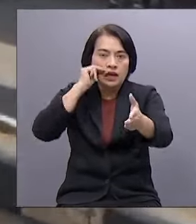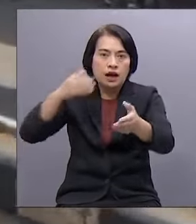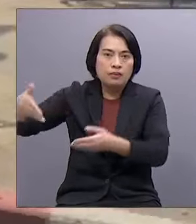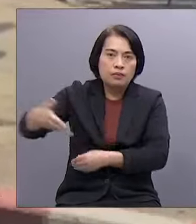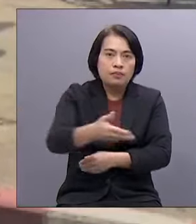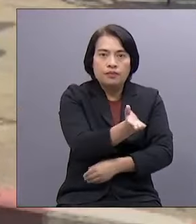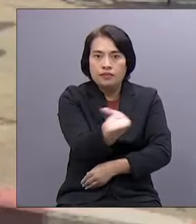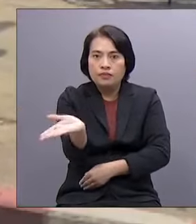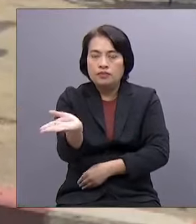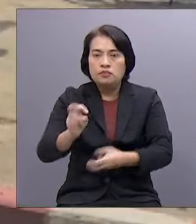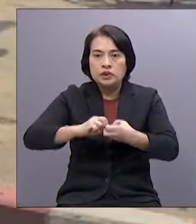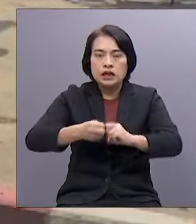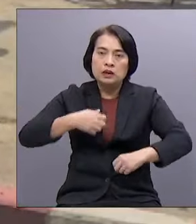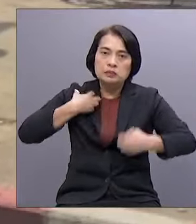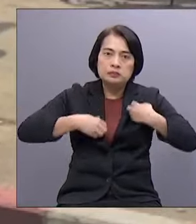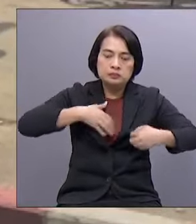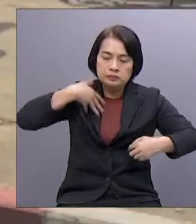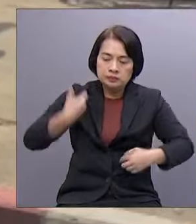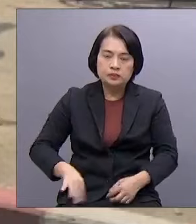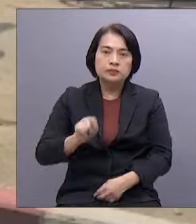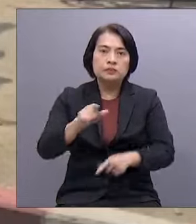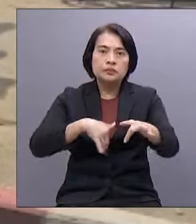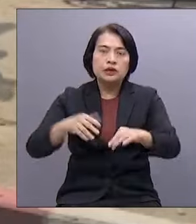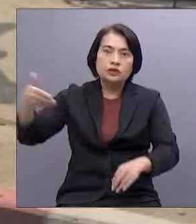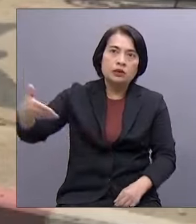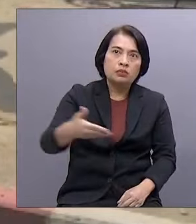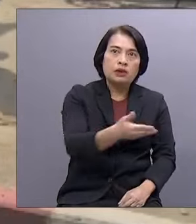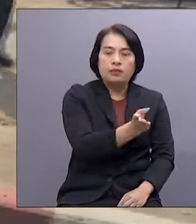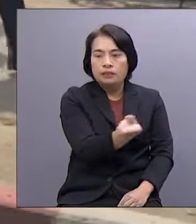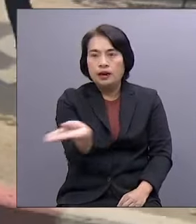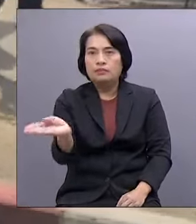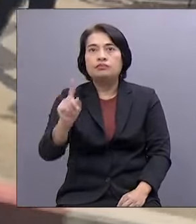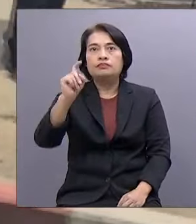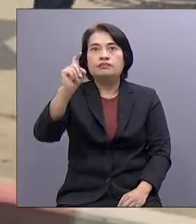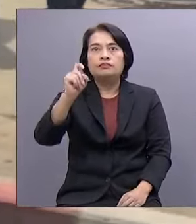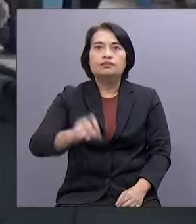ความเดือดร้อนให้กับประชาชนที่ต้องการสัญจรผ่านเส้นทางดังกล่าวครับ